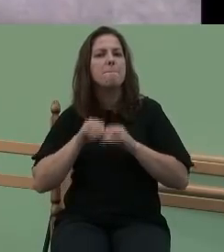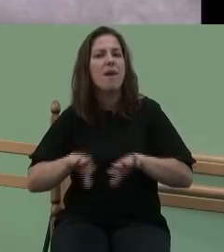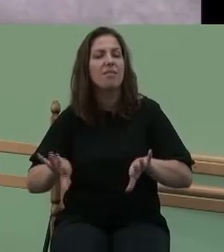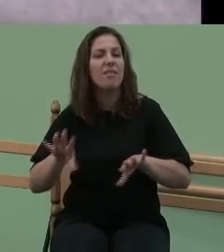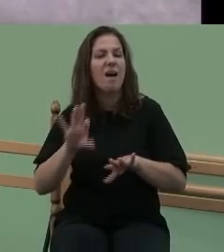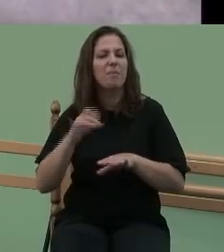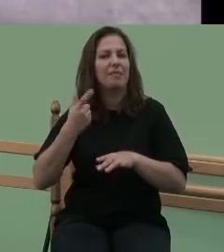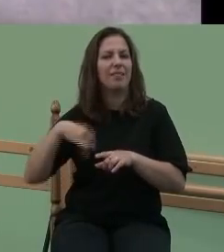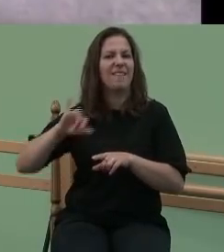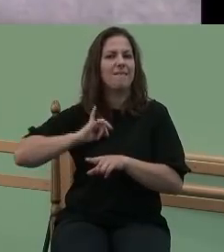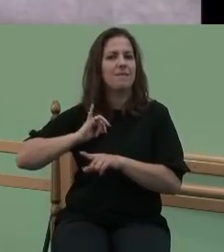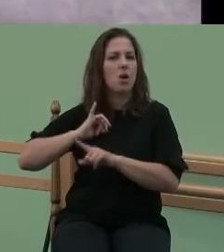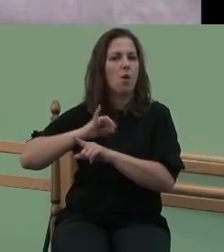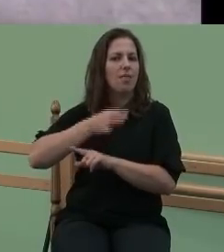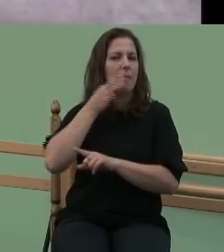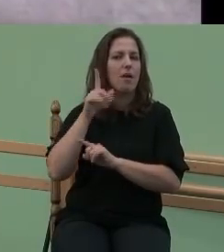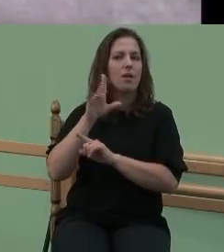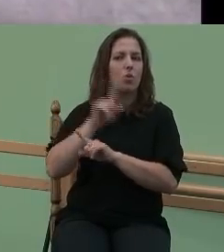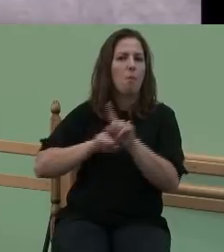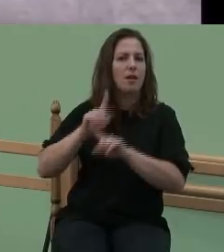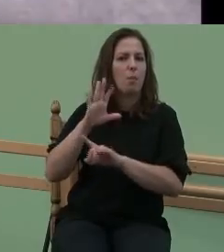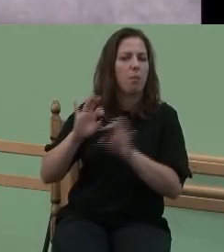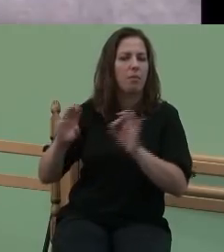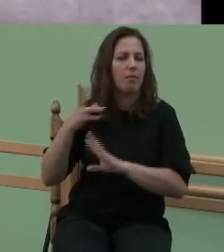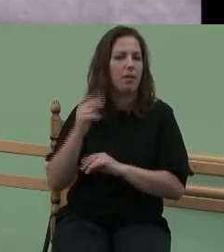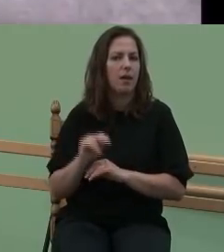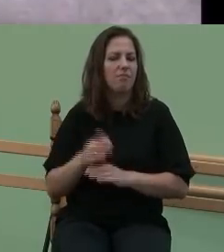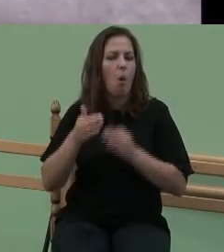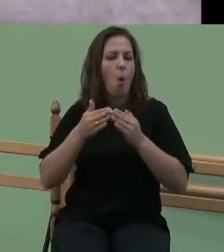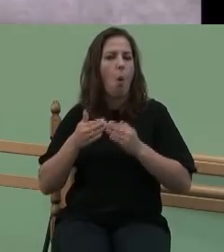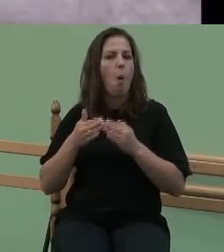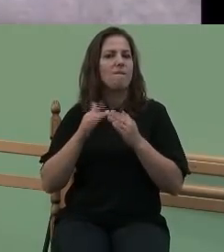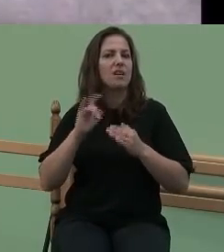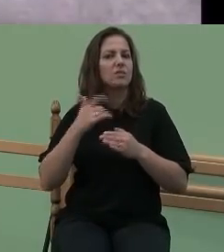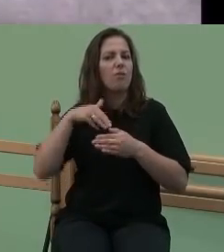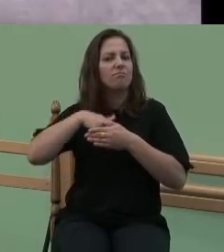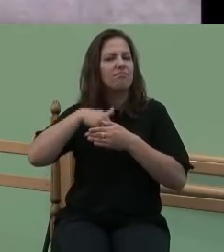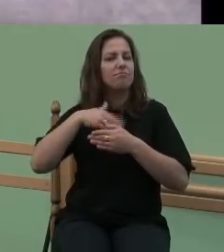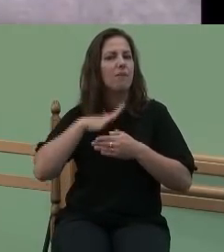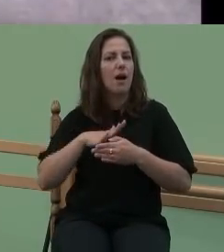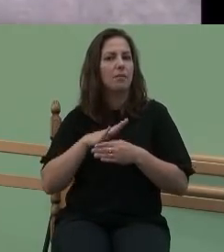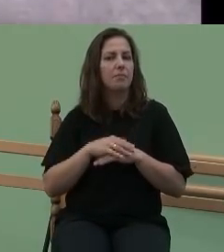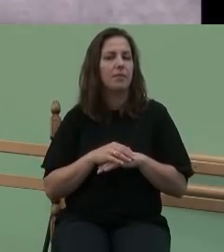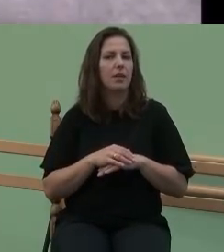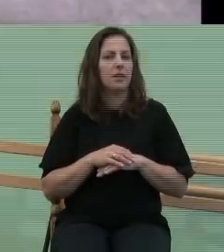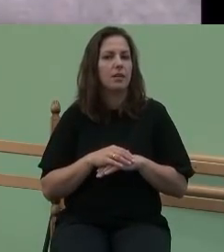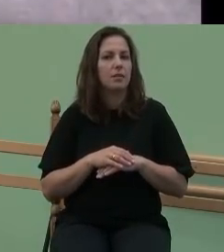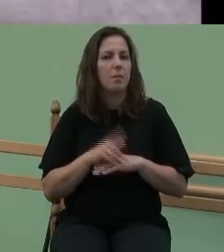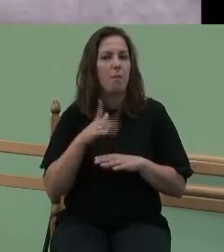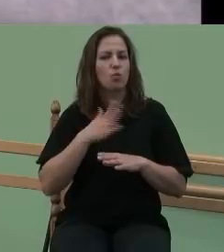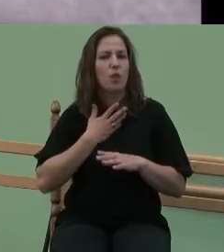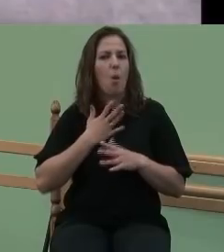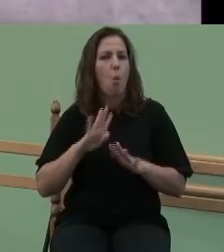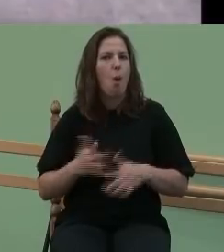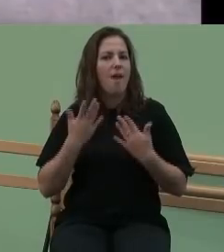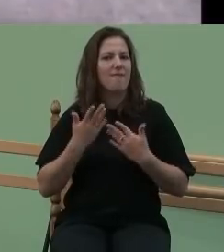są niewygodne. Trzeba się przed nimi tłumaczyć. Chowa to, co ma do schowania, bo w mętnej wodzie łatwiej